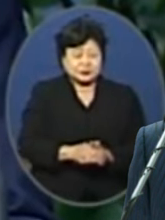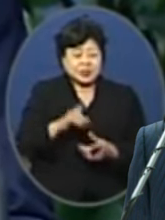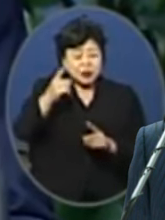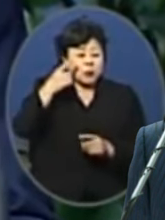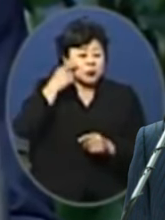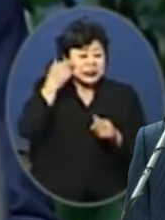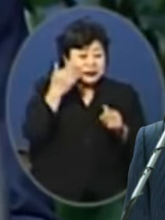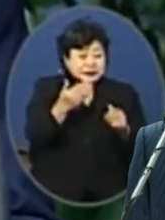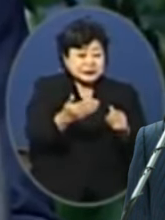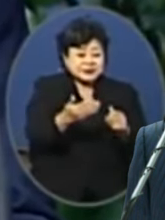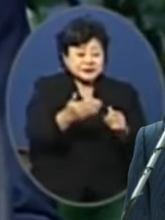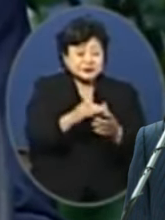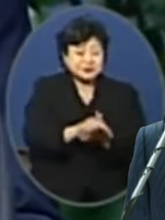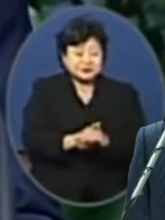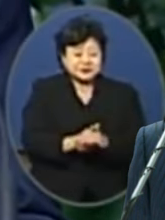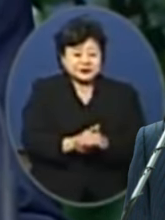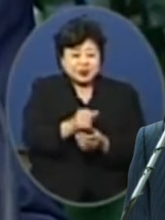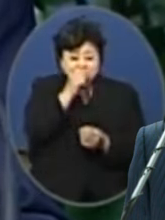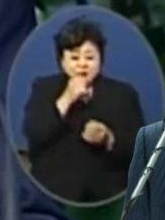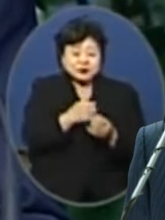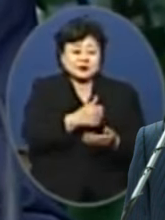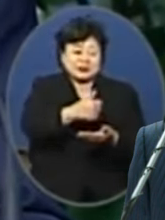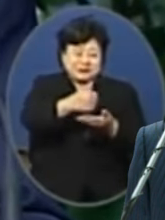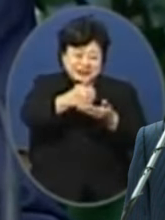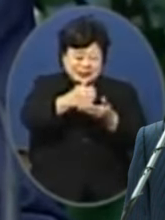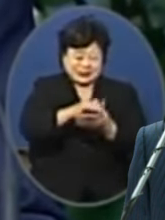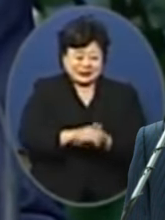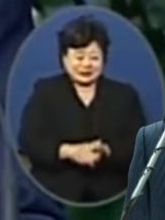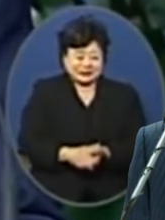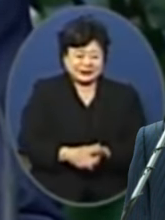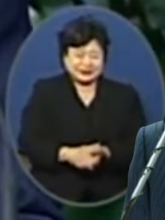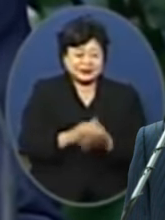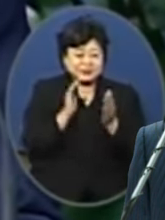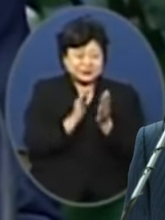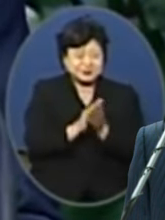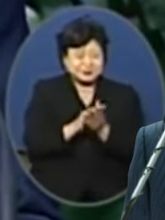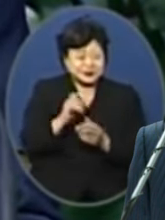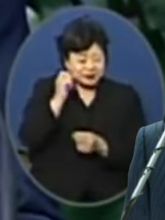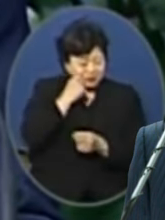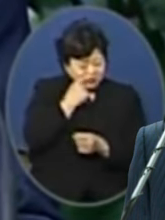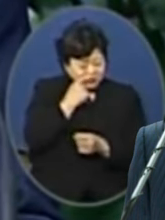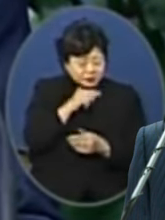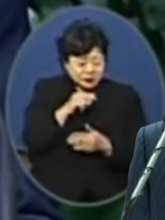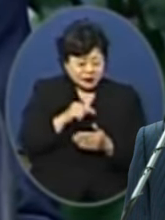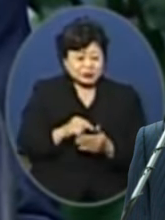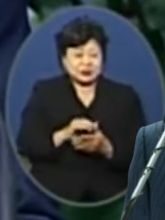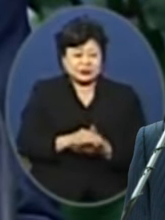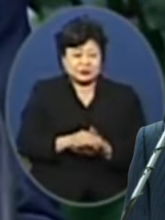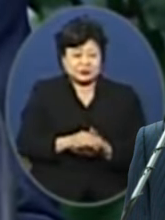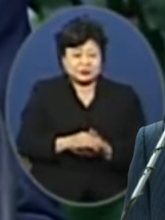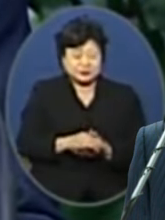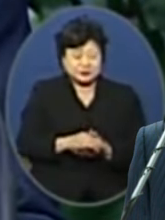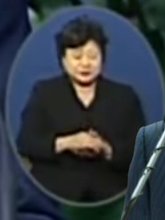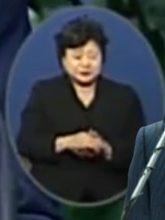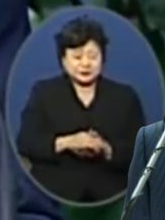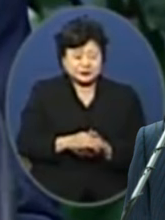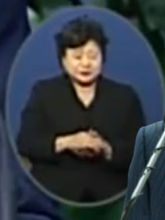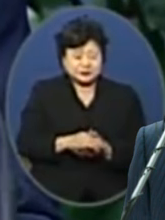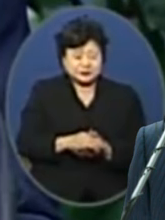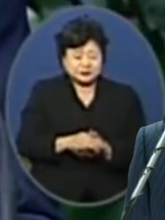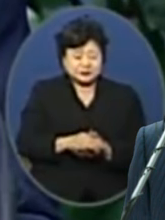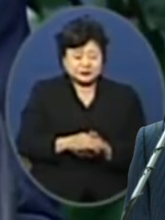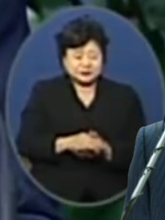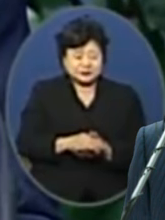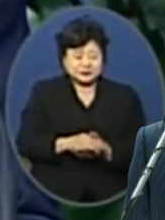이영훈 목사 좋은 사람입니다 아멘 제가 어릴 때부터 보고